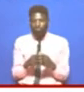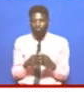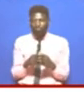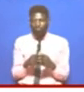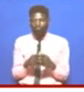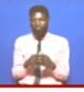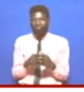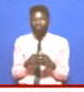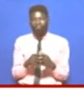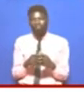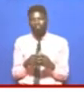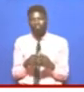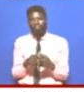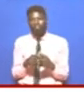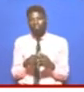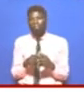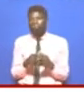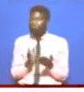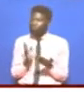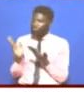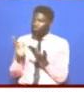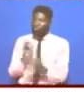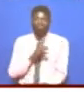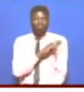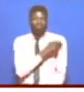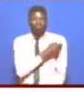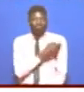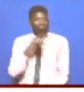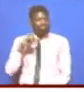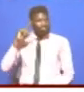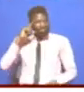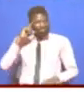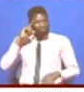Hii ni hospitali ya vitanda karibu